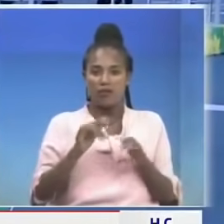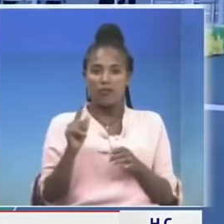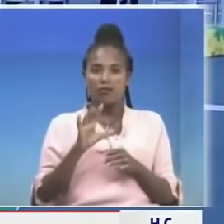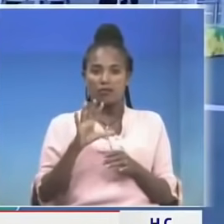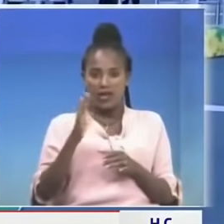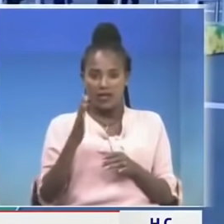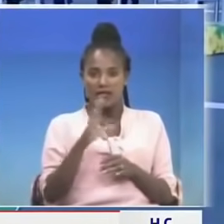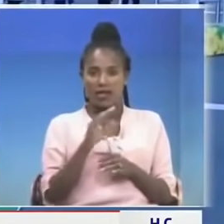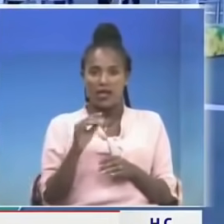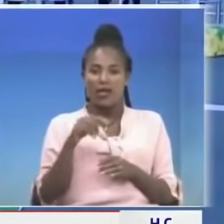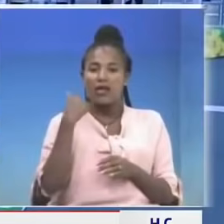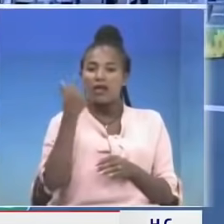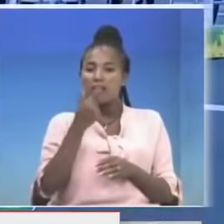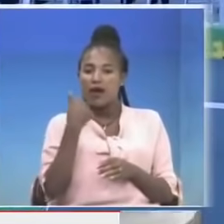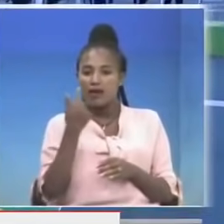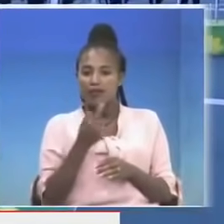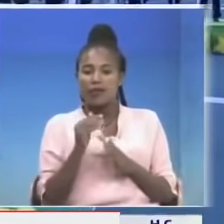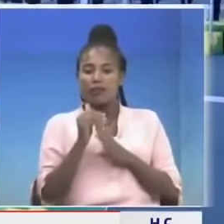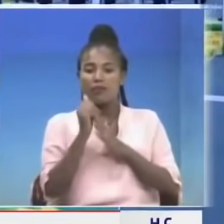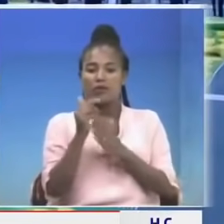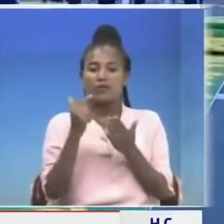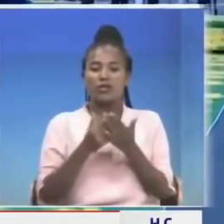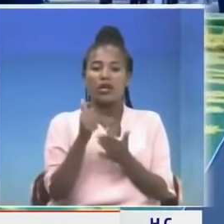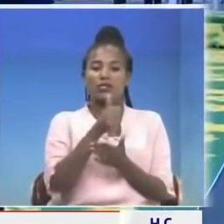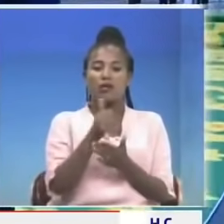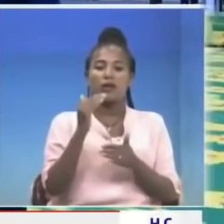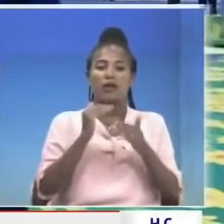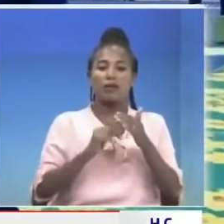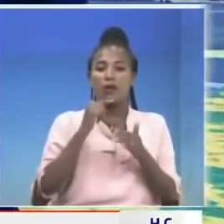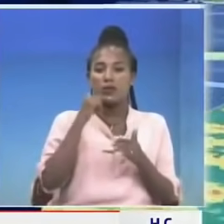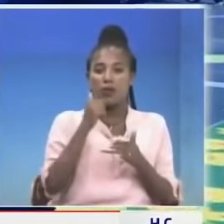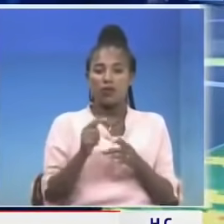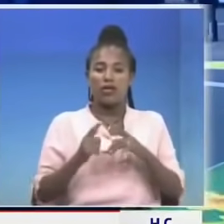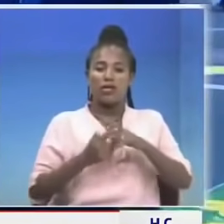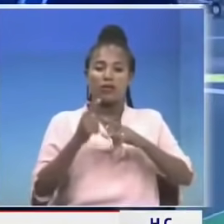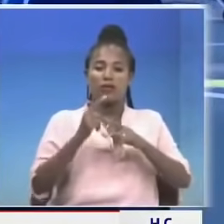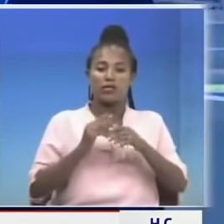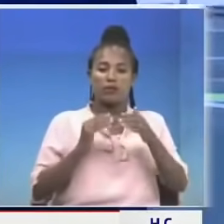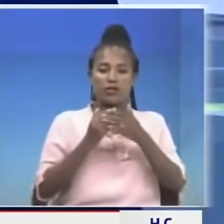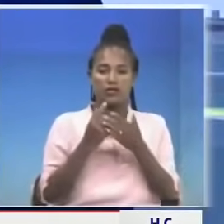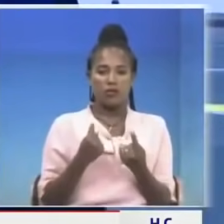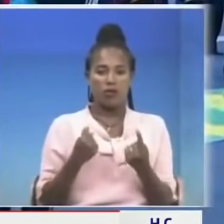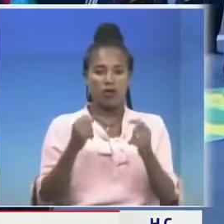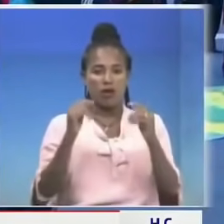አይነት እና እነማን መሪዎች እዚህ አዲስ አበባ ይደርሳሉ የሚለውን ተመልሼ ለማድረስ